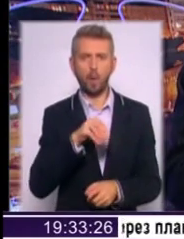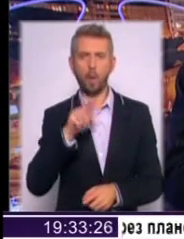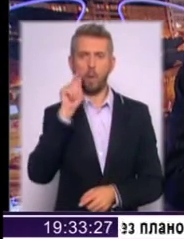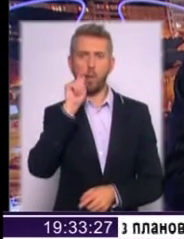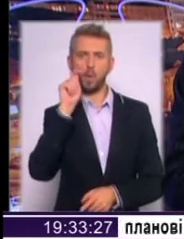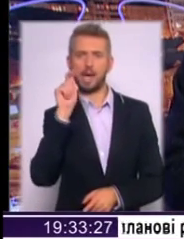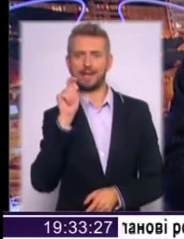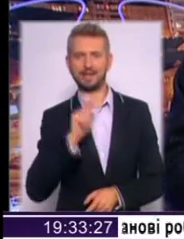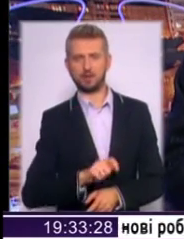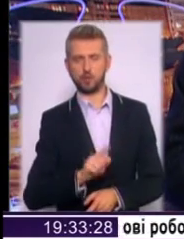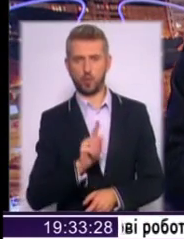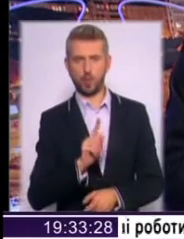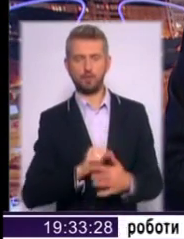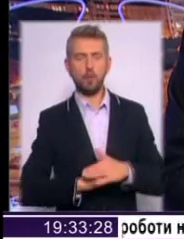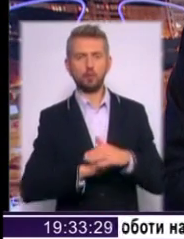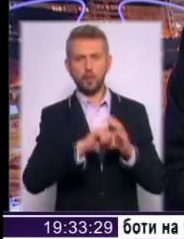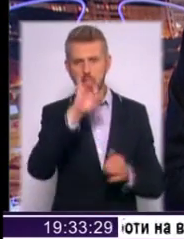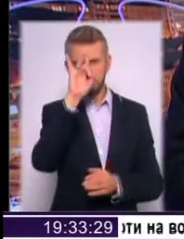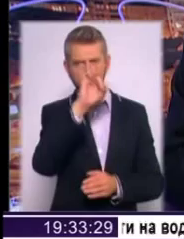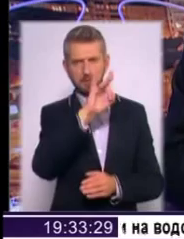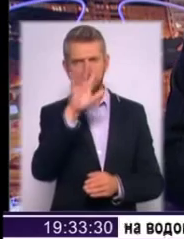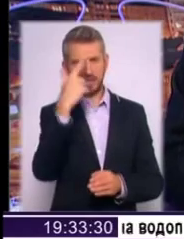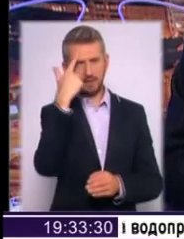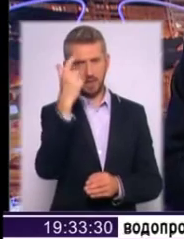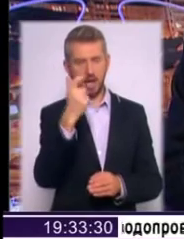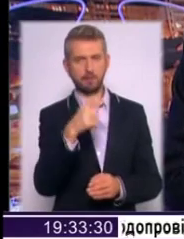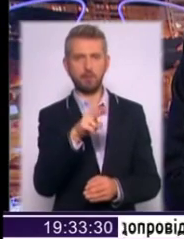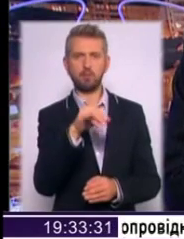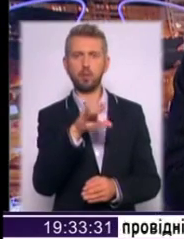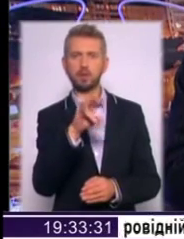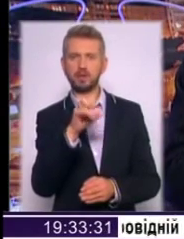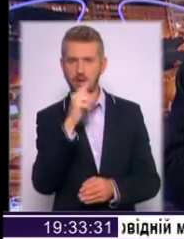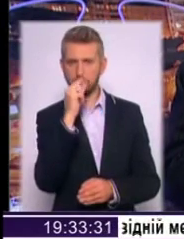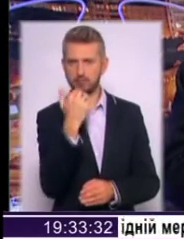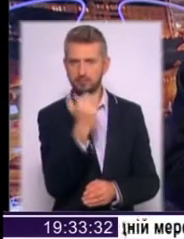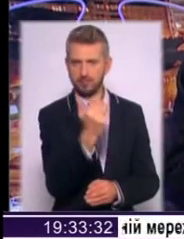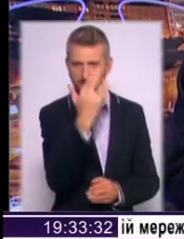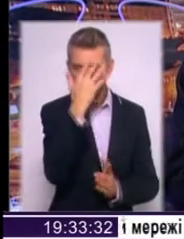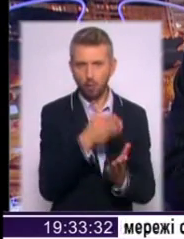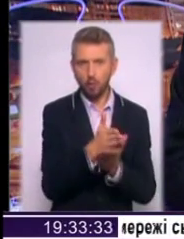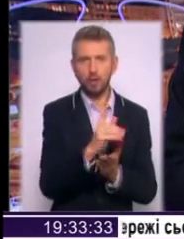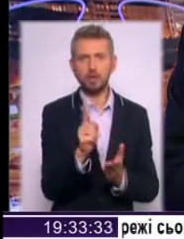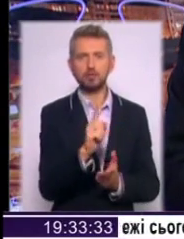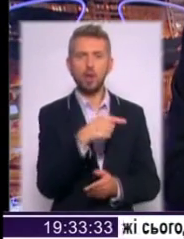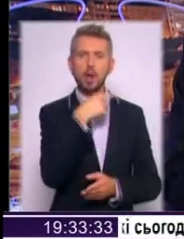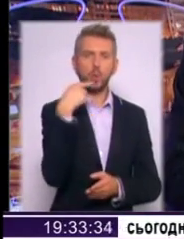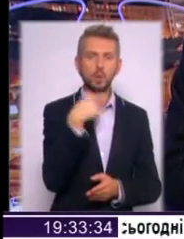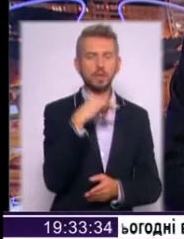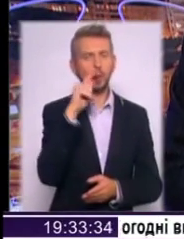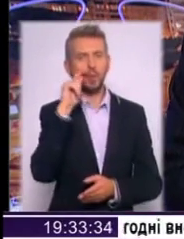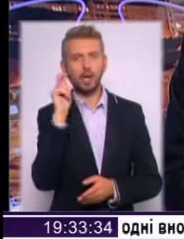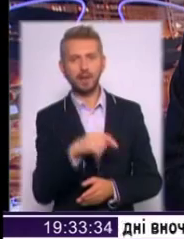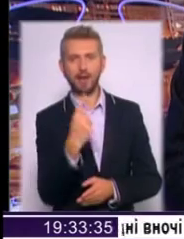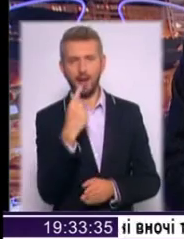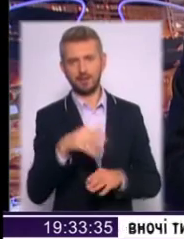В основі її лежить знаменита заява Путіна, ідеологічне підведення до цього, що русські і українці – один